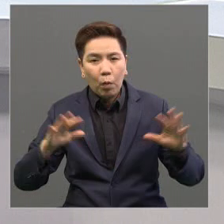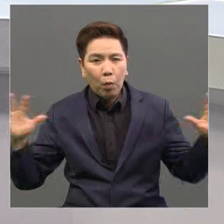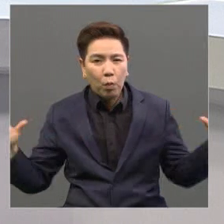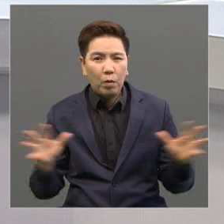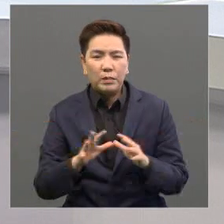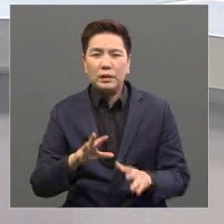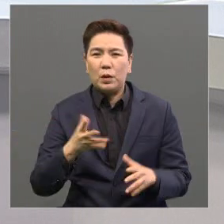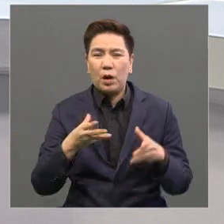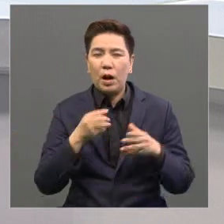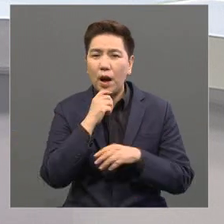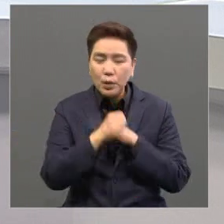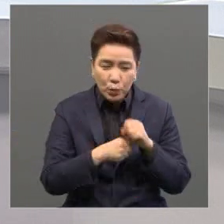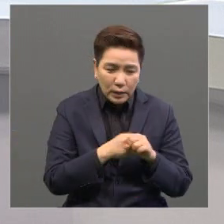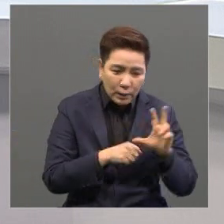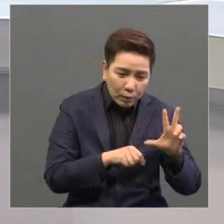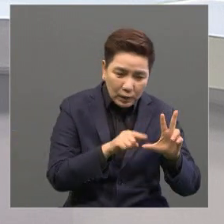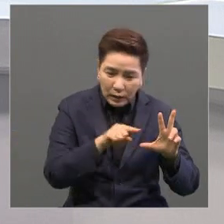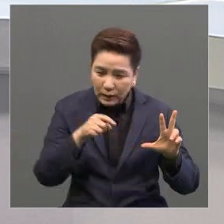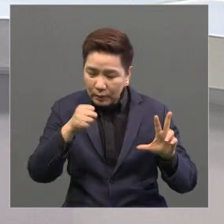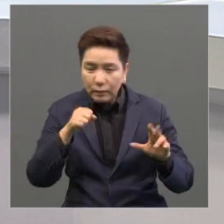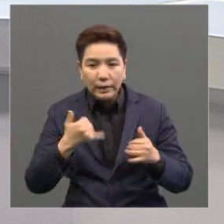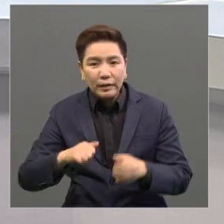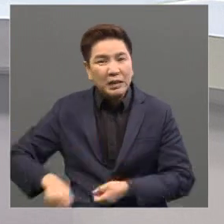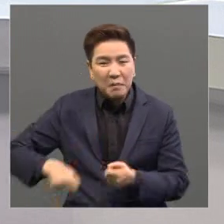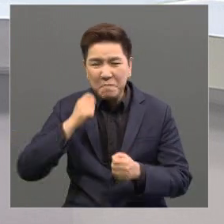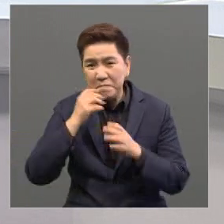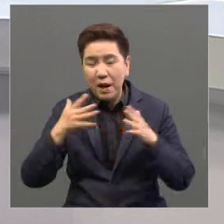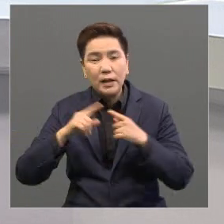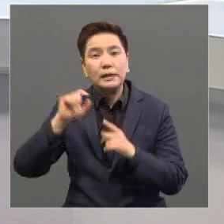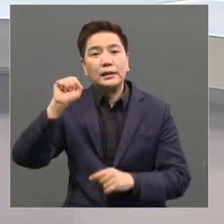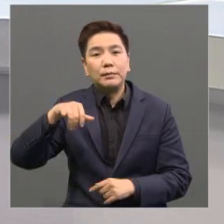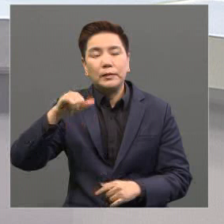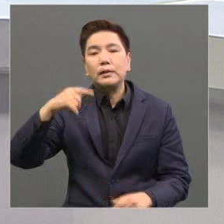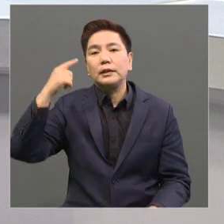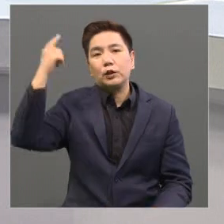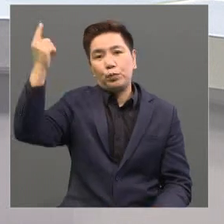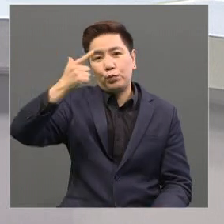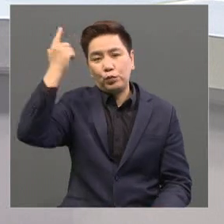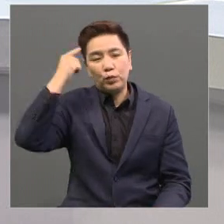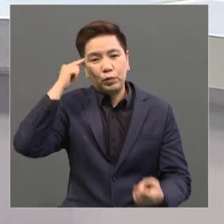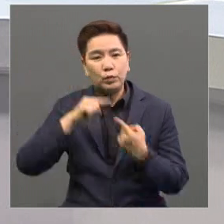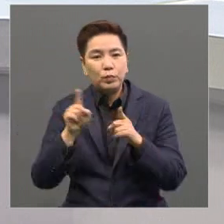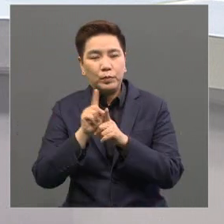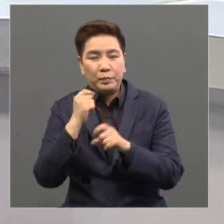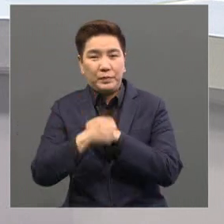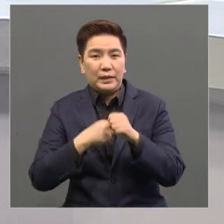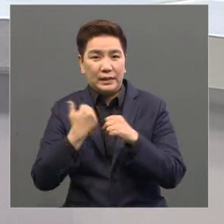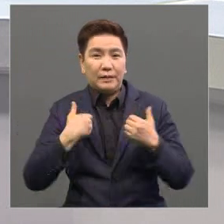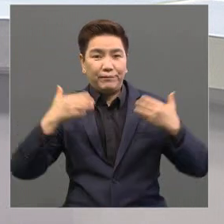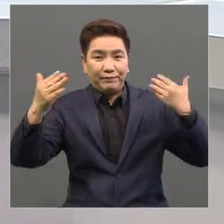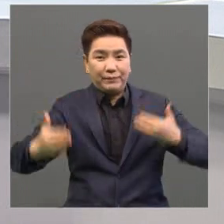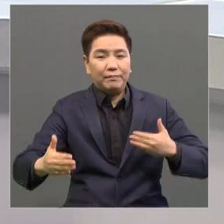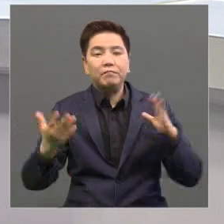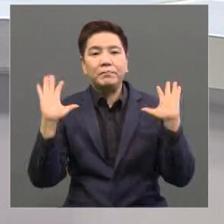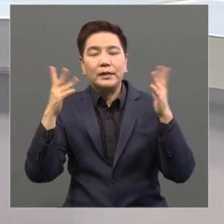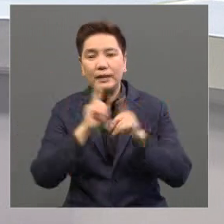3-4ขวบไปจนถึง 10ขวบแบบเนี้ยคนไปเล่นน้ำกันค่อนข้างที่จะเยอะทีเดียวสีลมอ่ะสีลมแม้ว่าปีนี้ไม่ได้